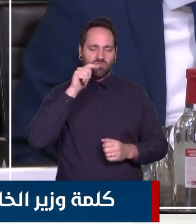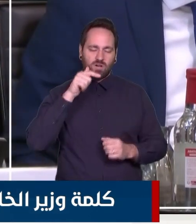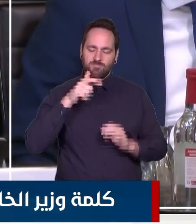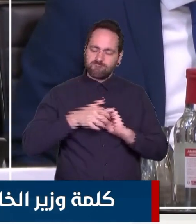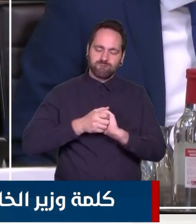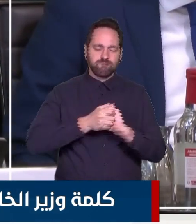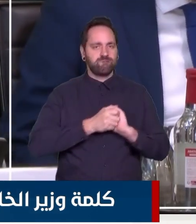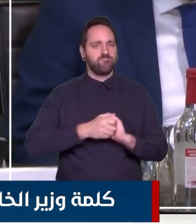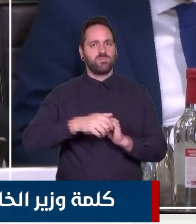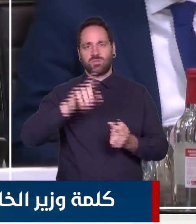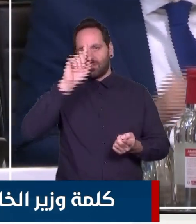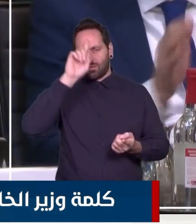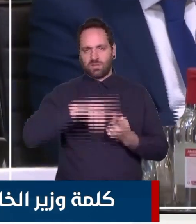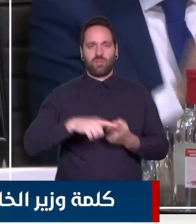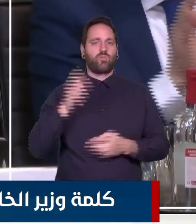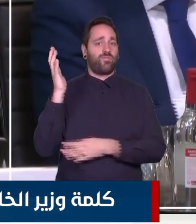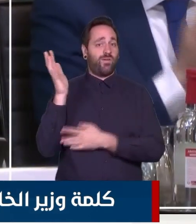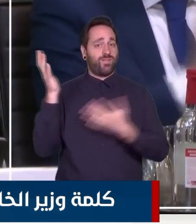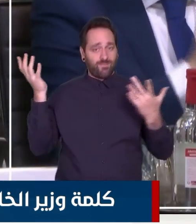لكم.